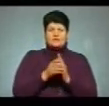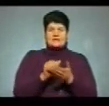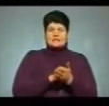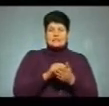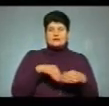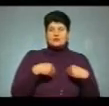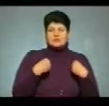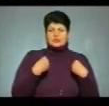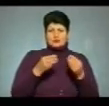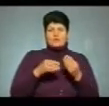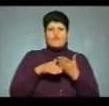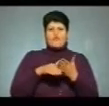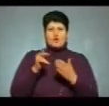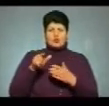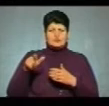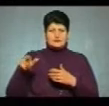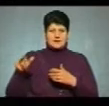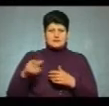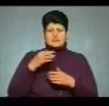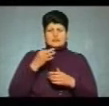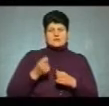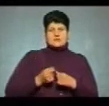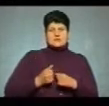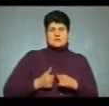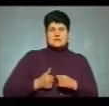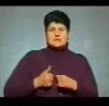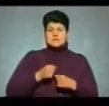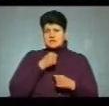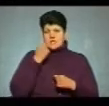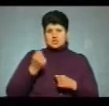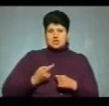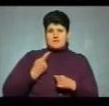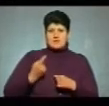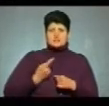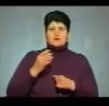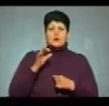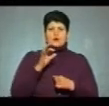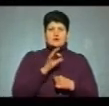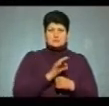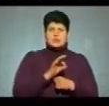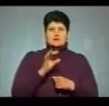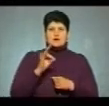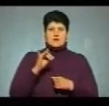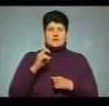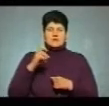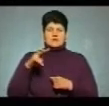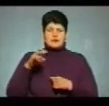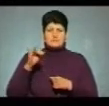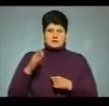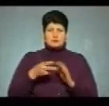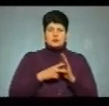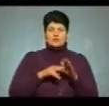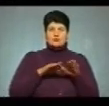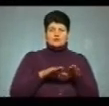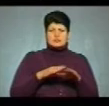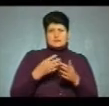Тернопільського логістичного центру, повідомила старший майстер виробничого навчання Оксана Рихлевич. За її словами, планують пошити близько